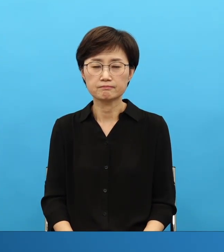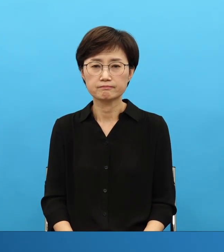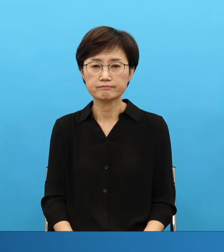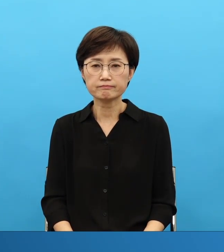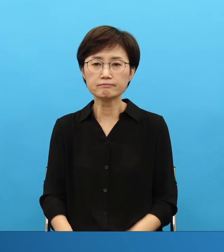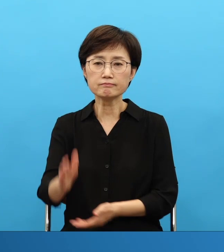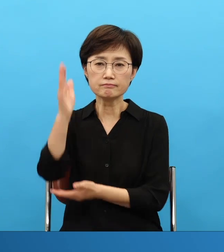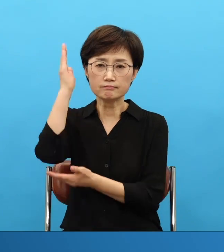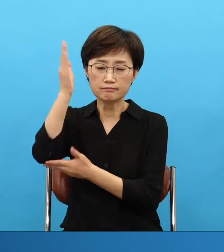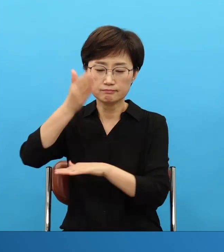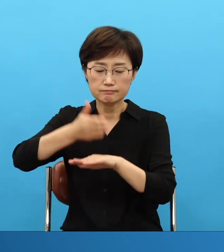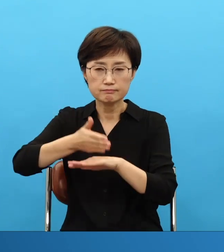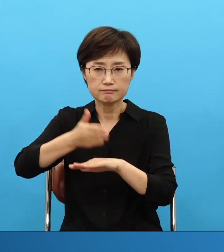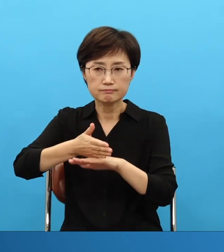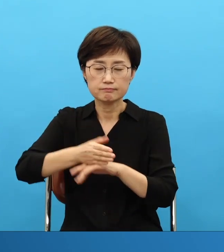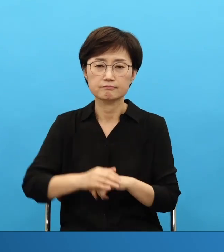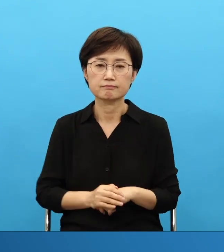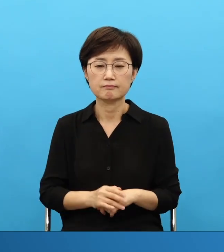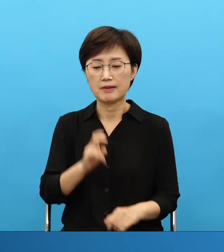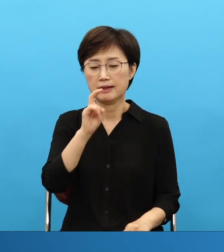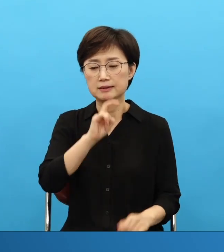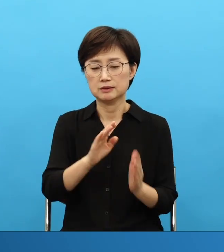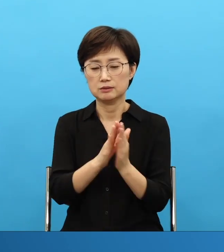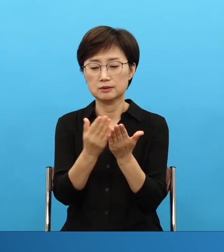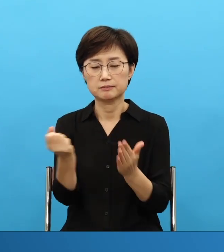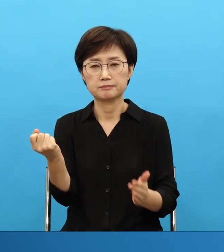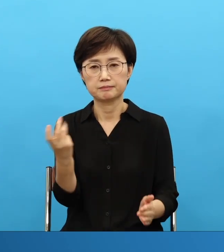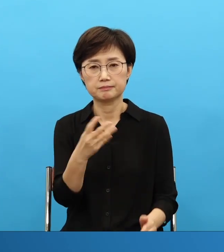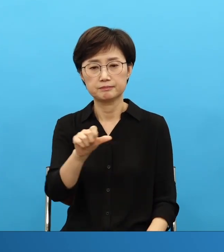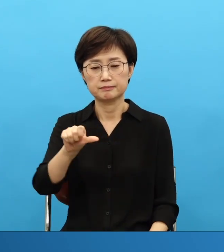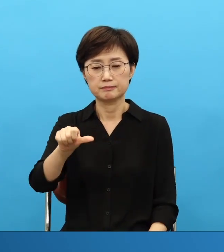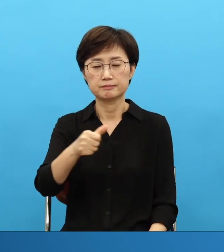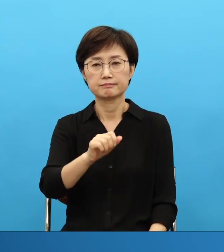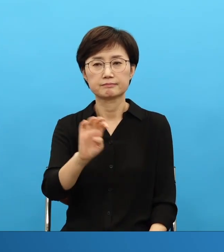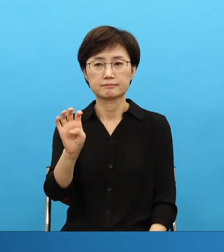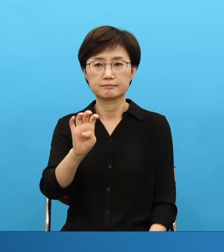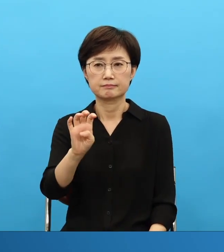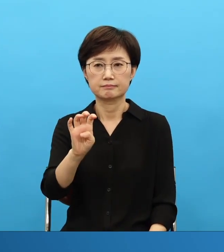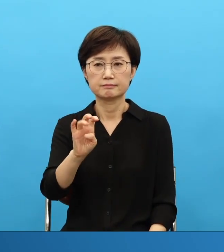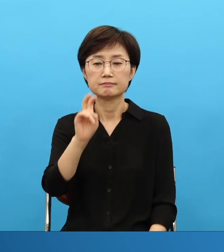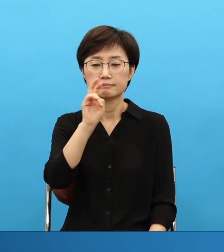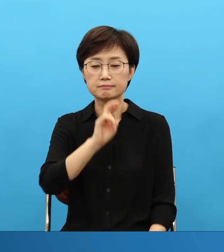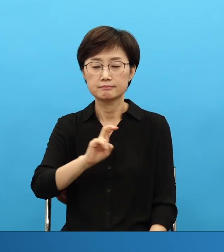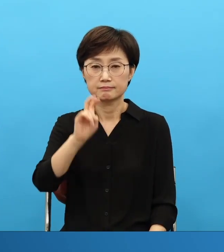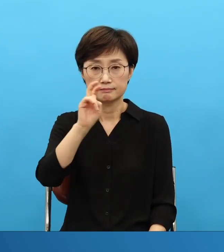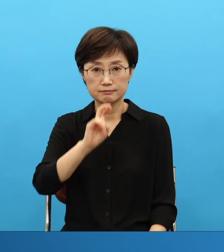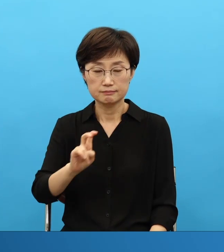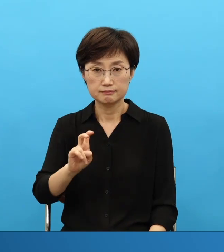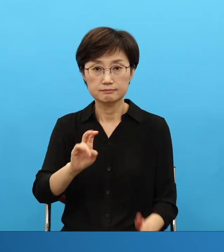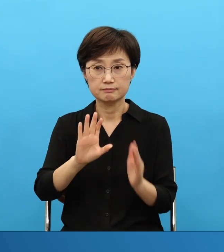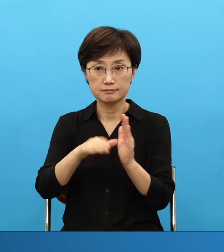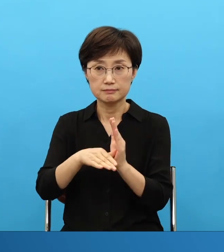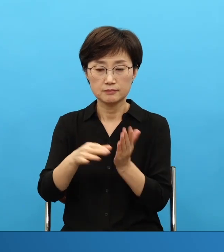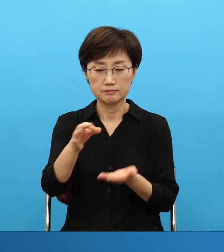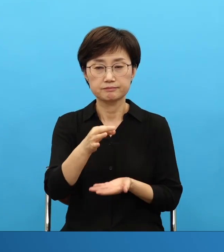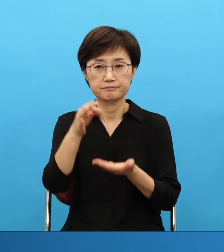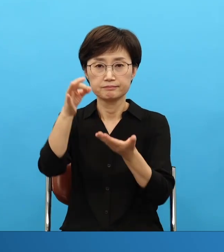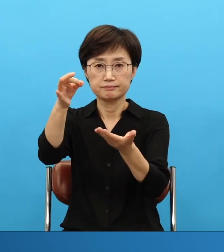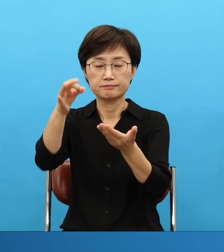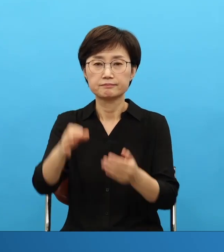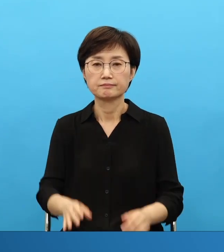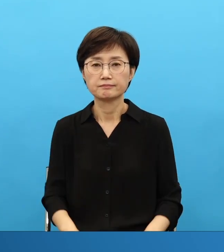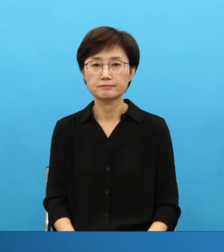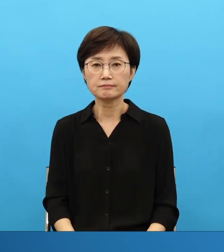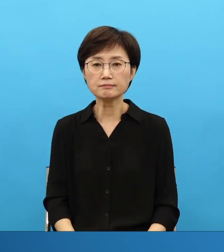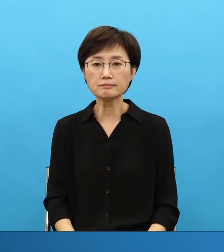귀한 말씀 감사합니다. 찬송가 540장 찬양하시면서 준비하신 예물을 드리겠습니다. We thank you for those precious words. We'll give our prepared offering unto